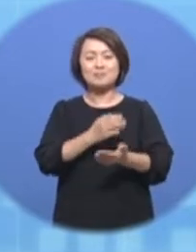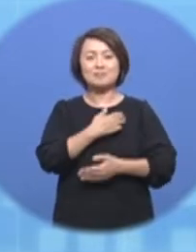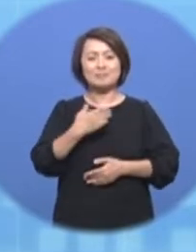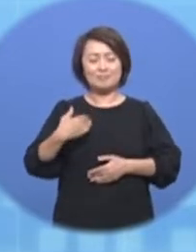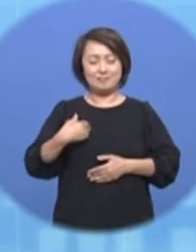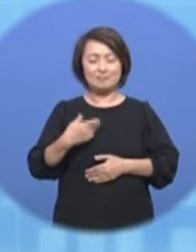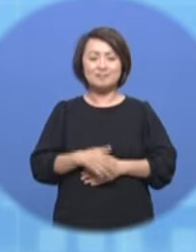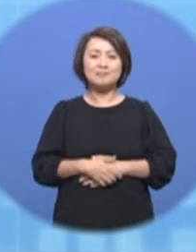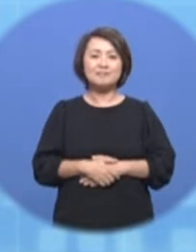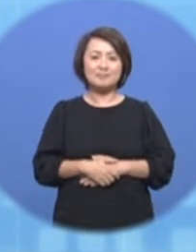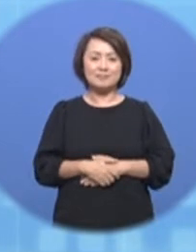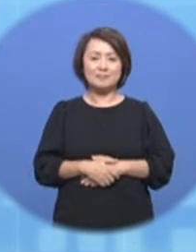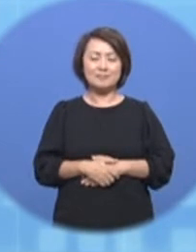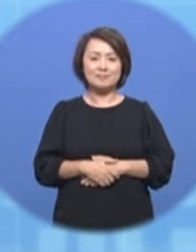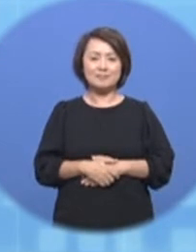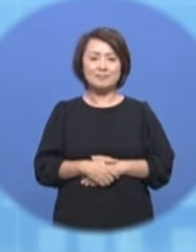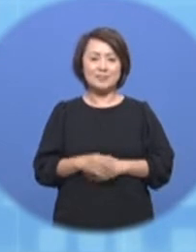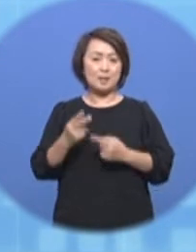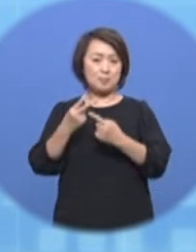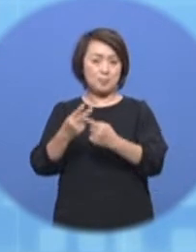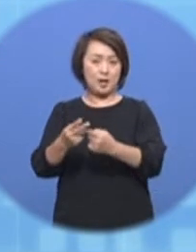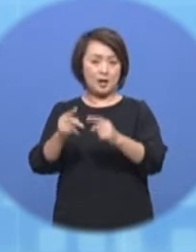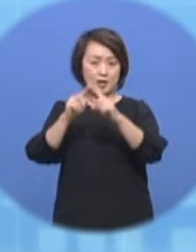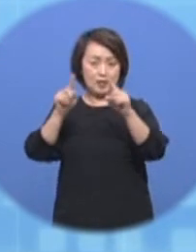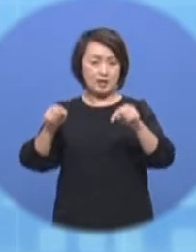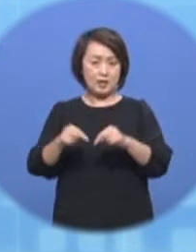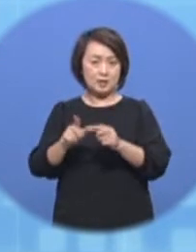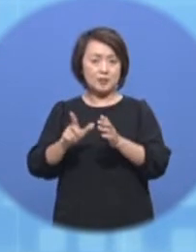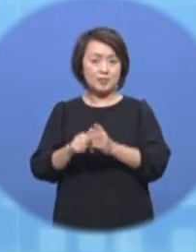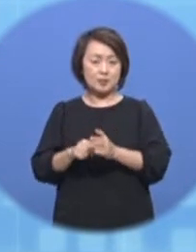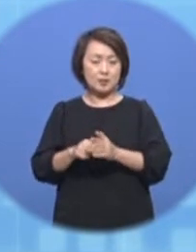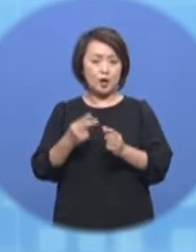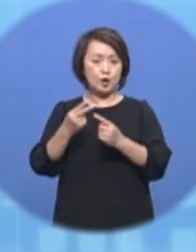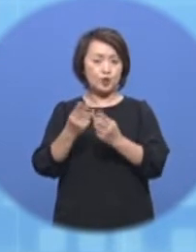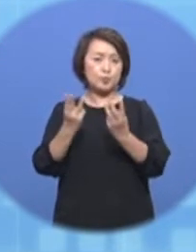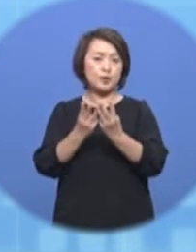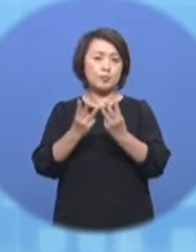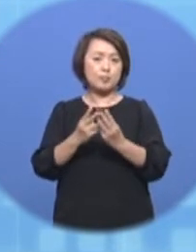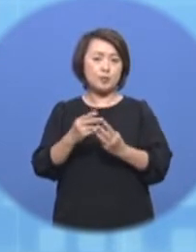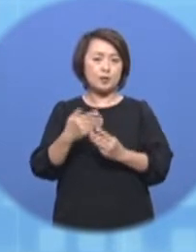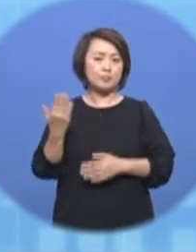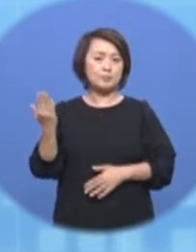。はがきでの応募は郵便番号